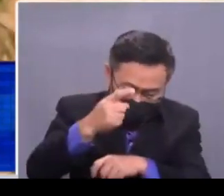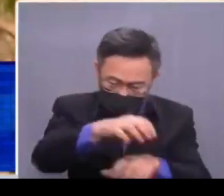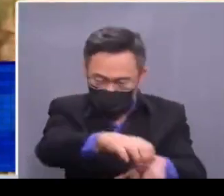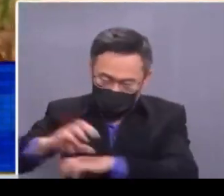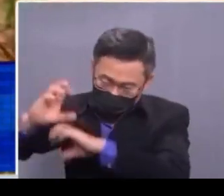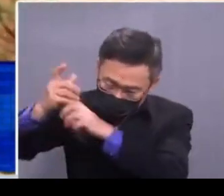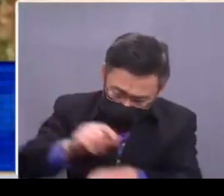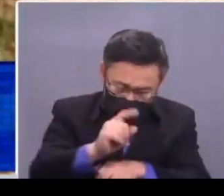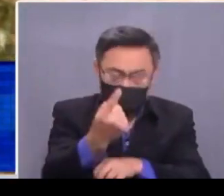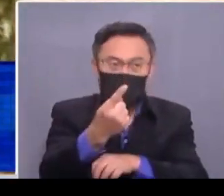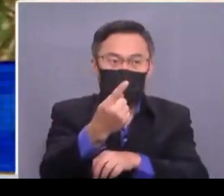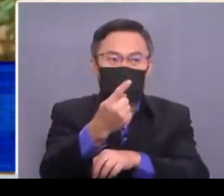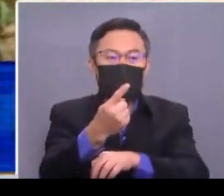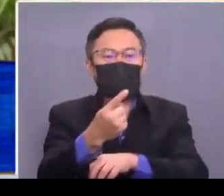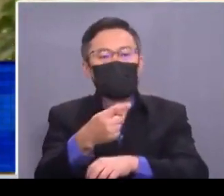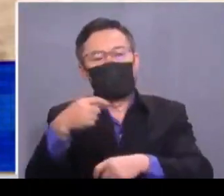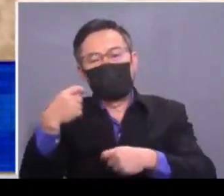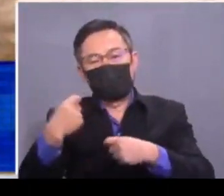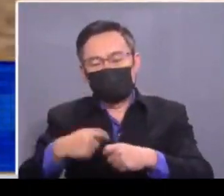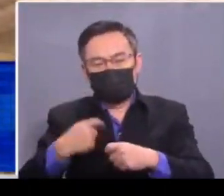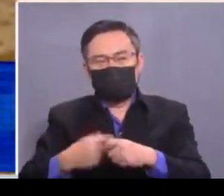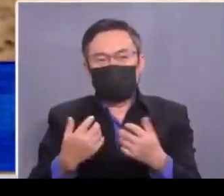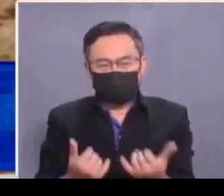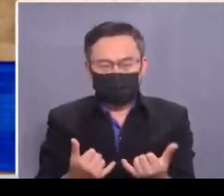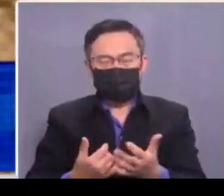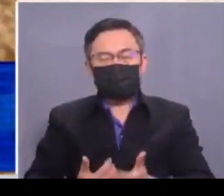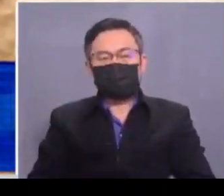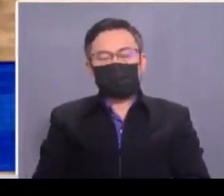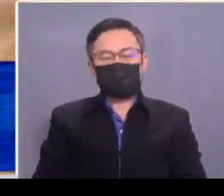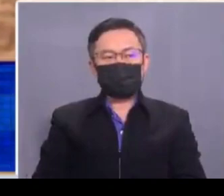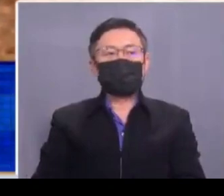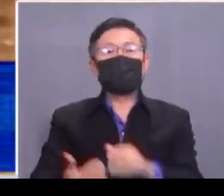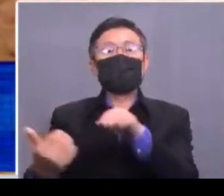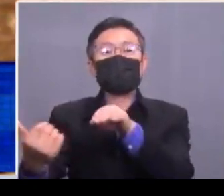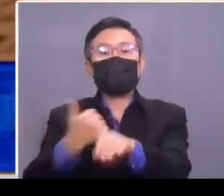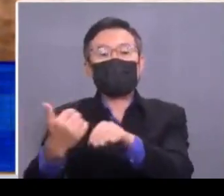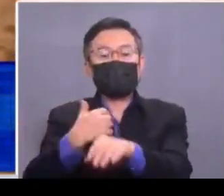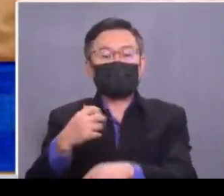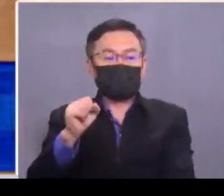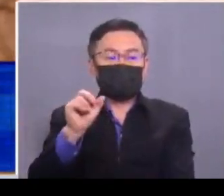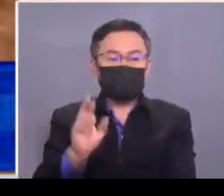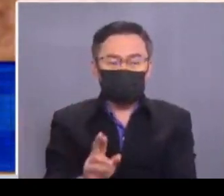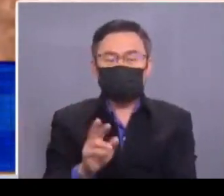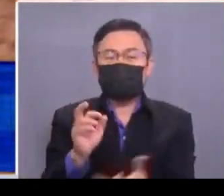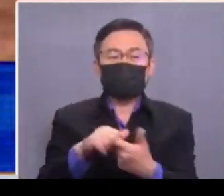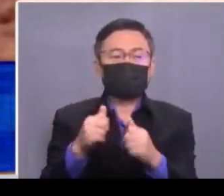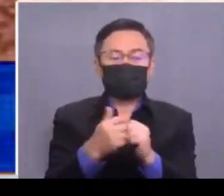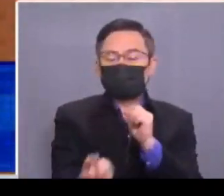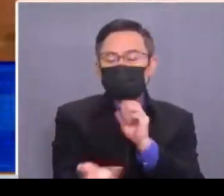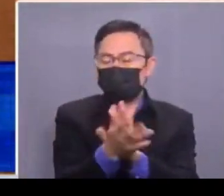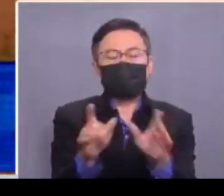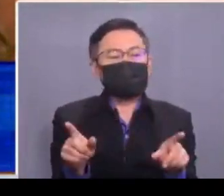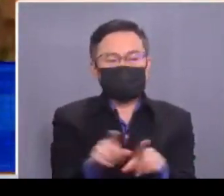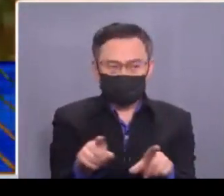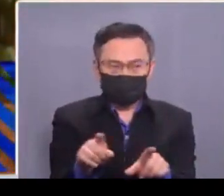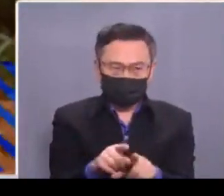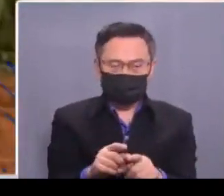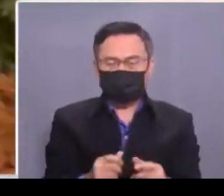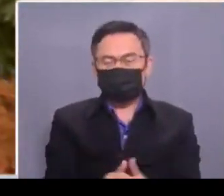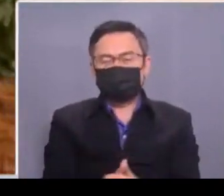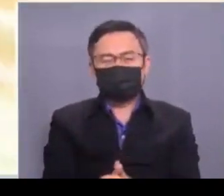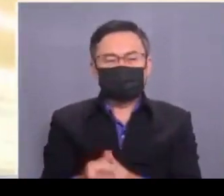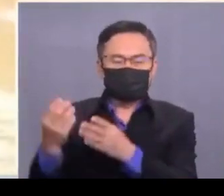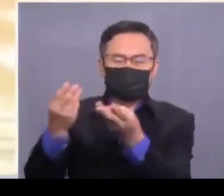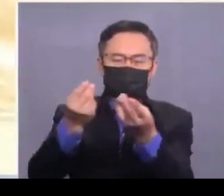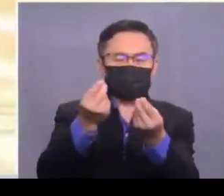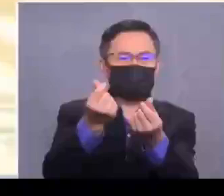ทับถนนอย่างต่อเนื่องส่วนถนนสายชนบทก็ทราบนะว่ามีดินภูเขามันเหลือไหลมาเช่นกัน